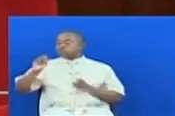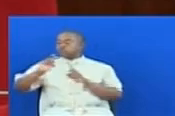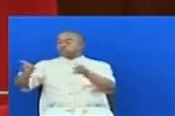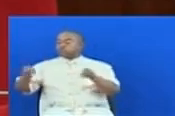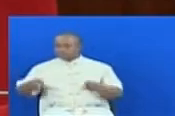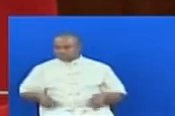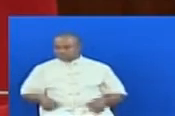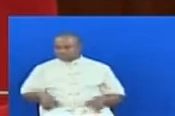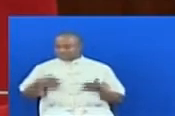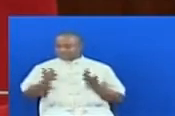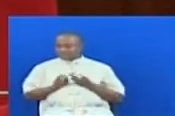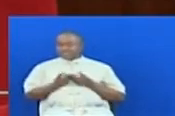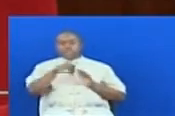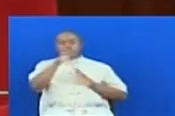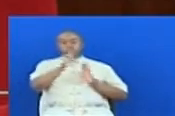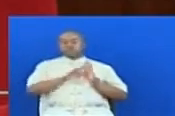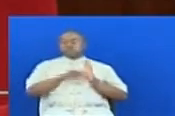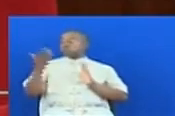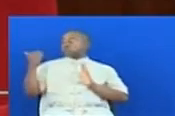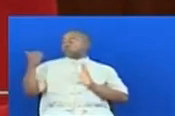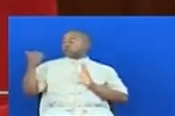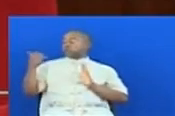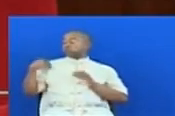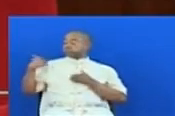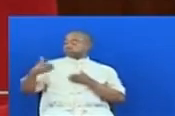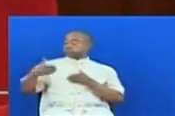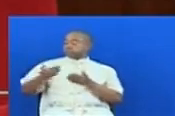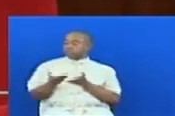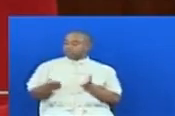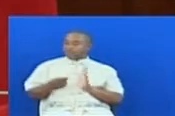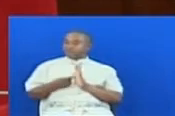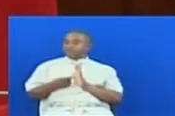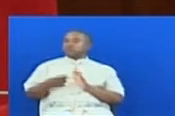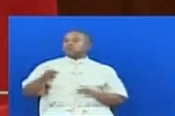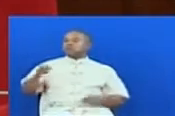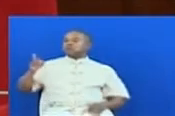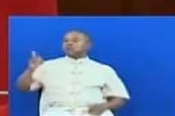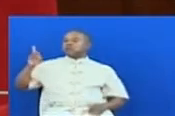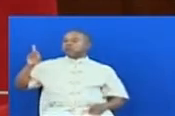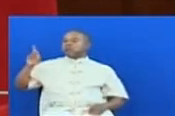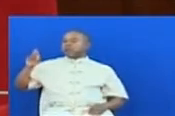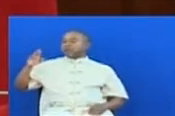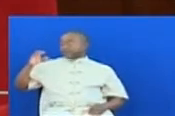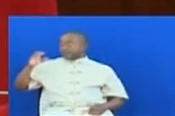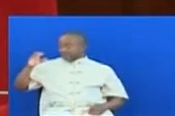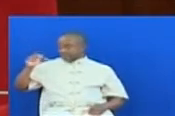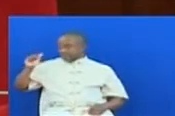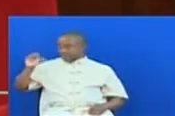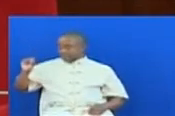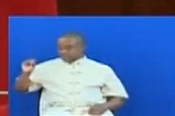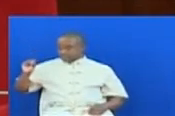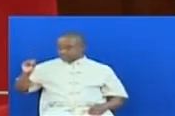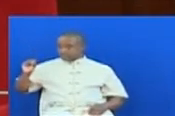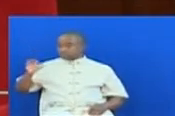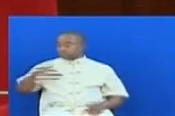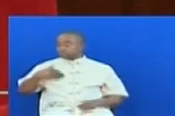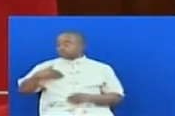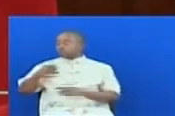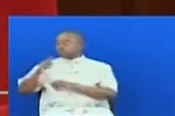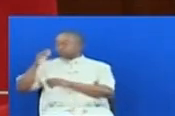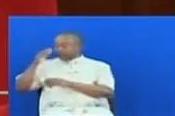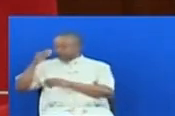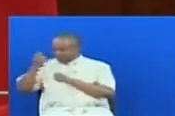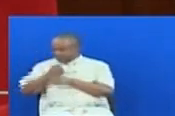ule utaratibu wa huko nyuma ambao RIS walikuwa wanaweza kutembelea halmashauri kwa